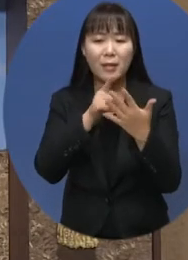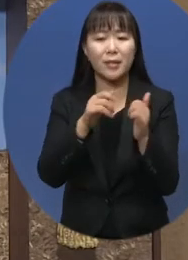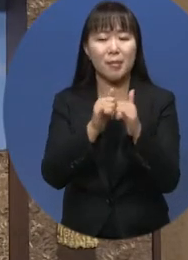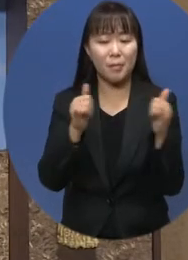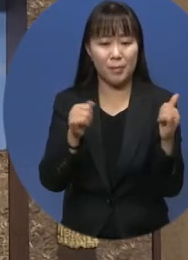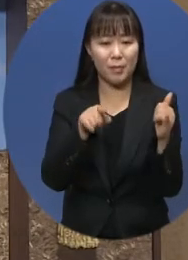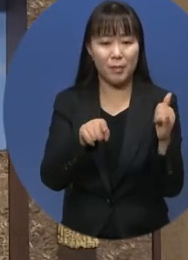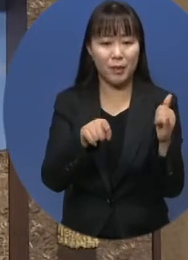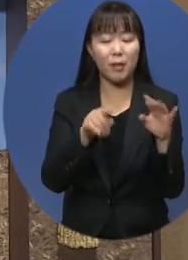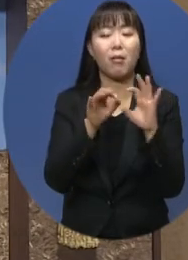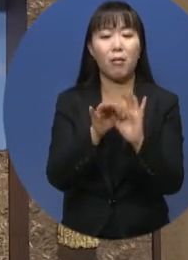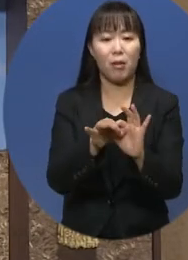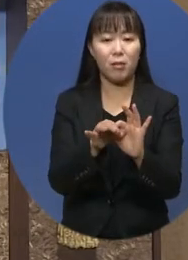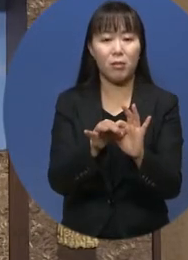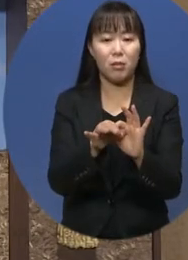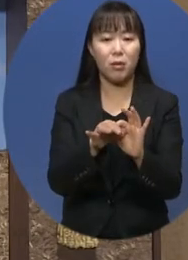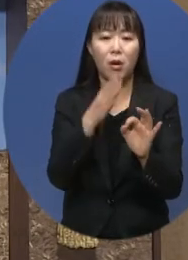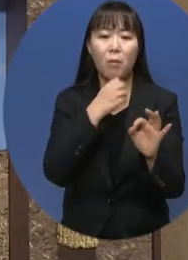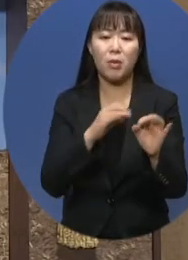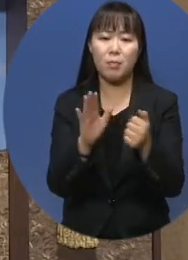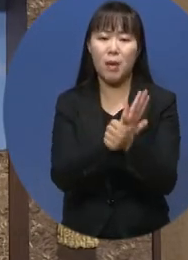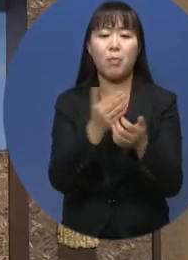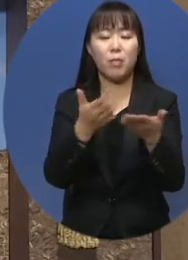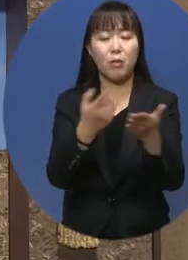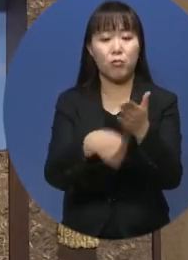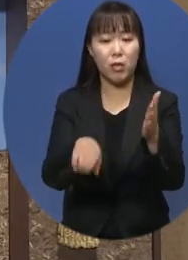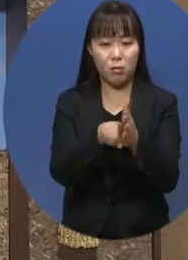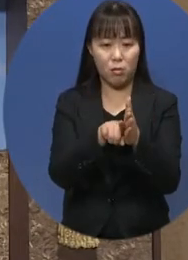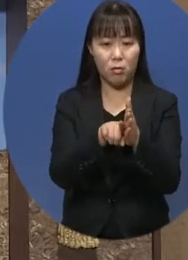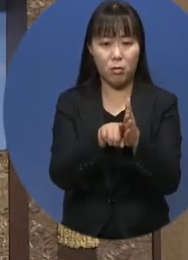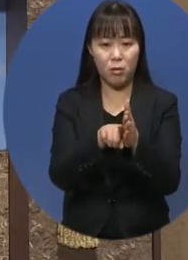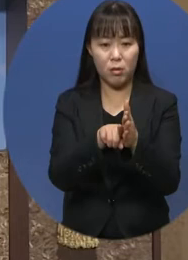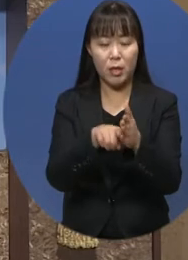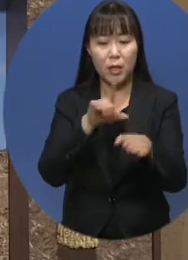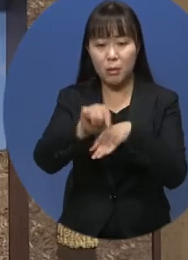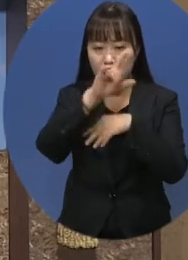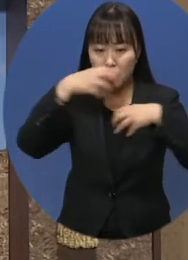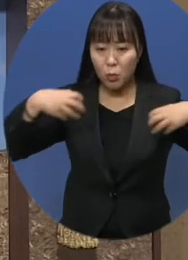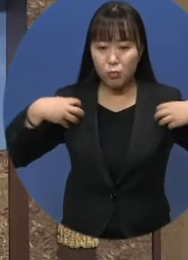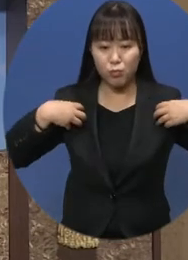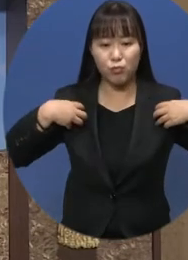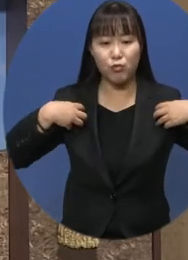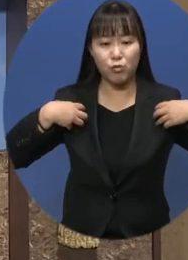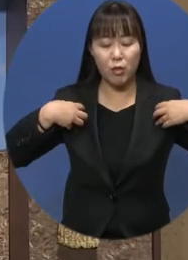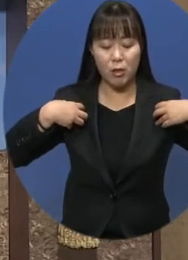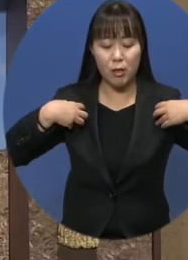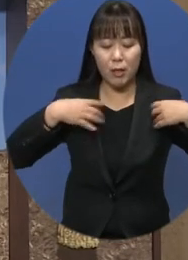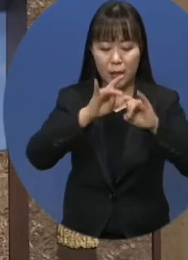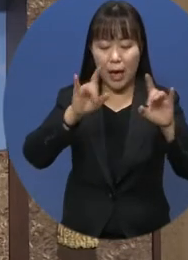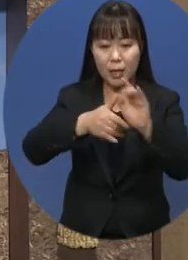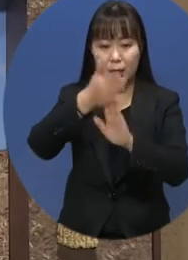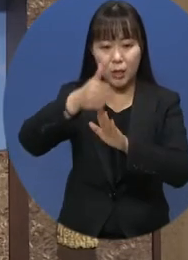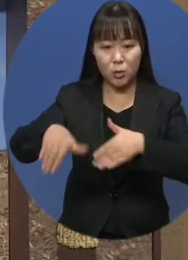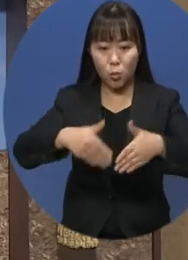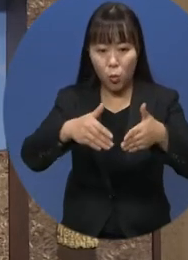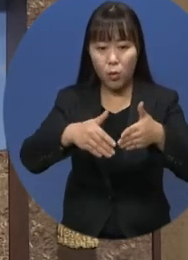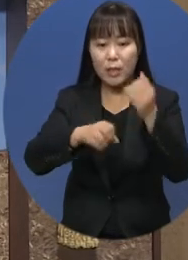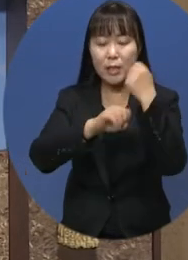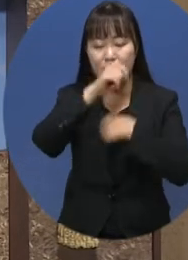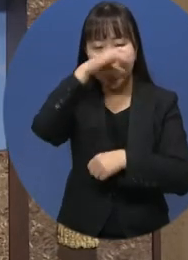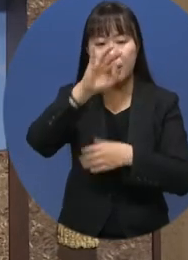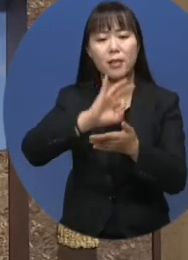이 부분들에 대해서도 복지를 챙기려면 기초 지반 택가 구리시의 예산을 써야 돼요